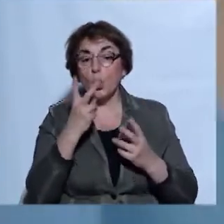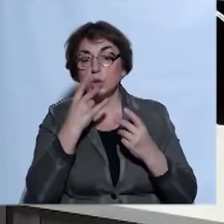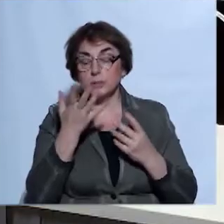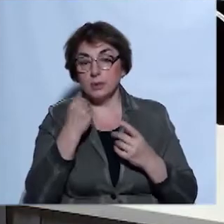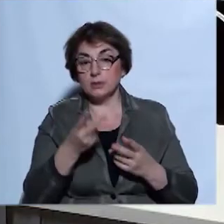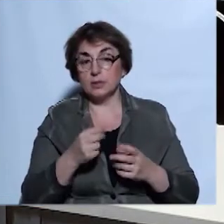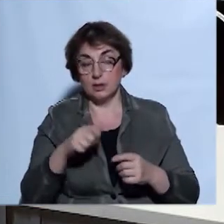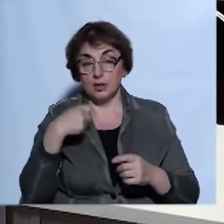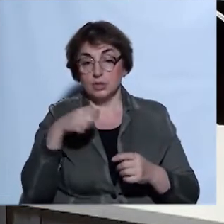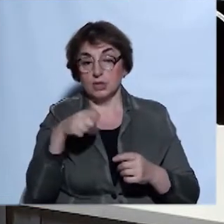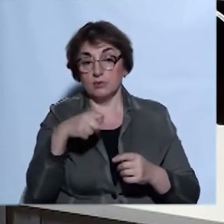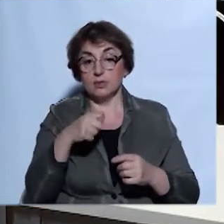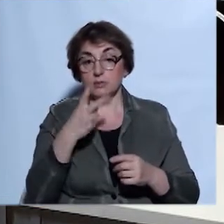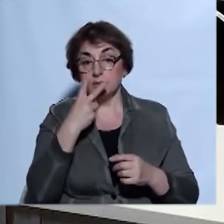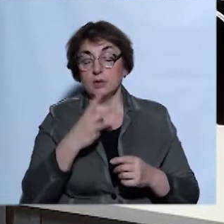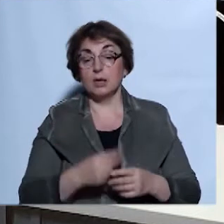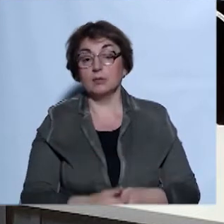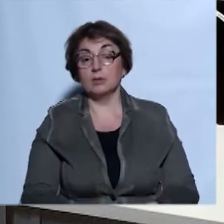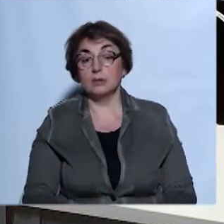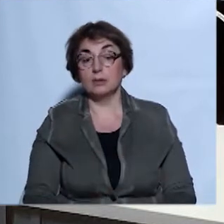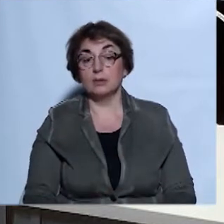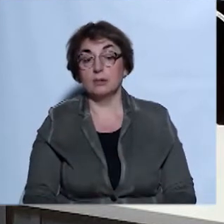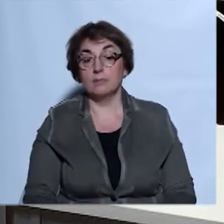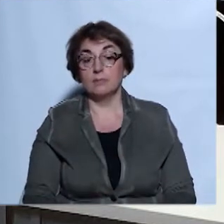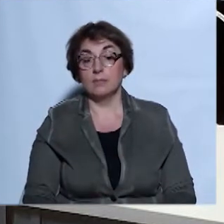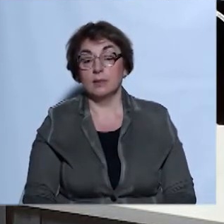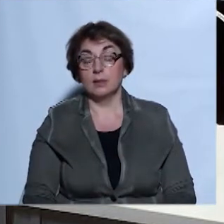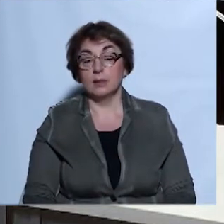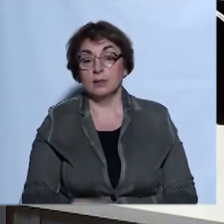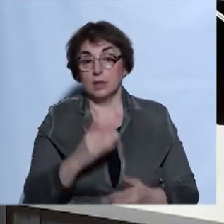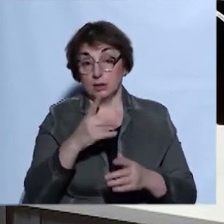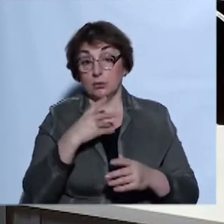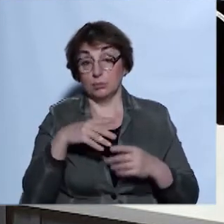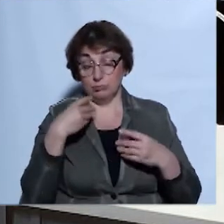Შეგვიძლია შევანჯღიოთ კიდეც, რომ უკეთ დავინახოთ შედეგი.